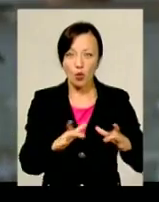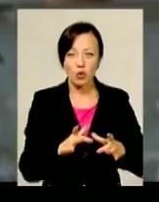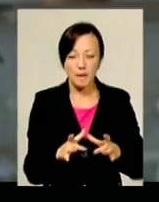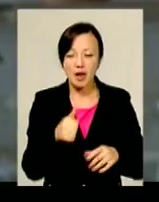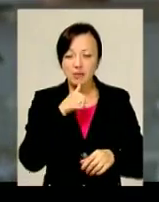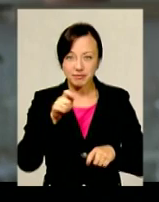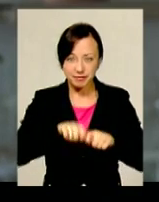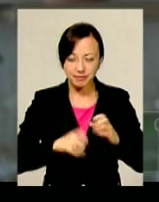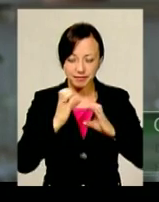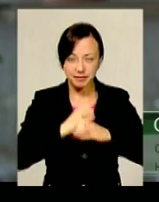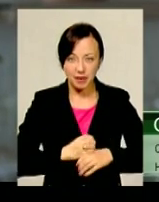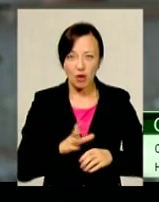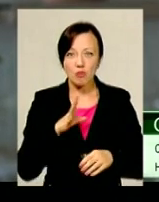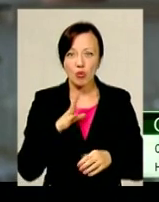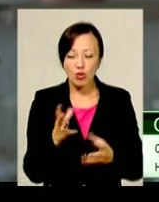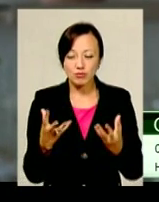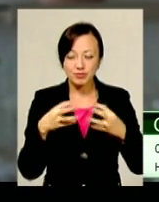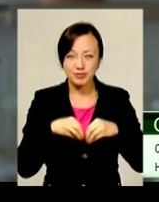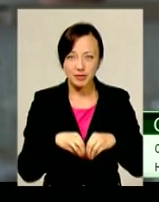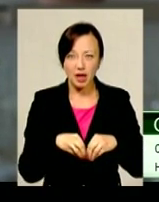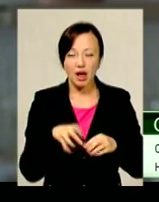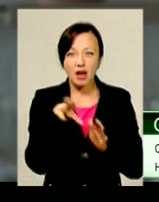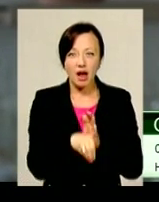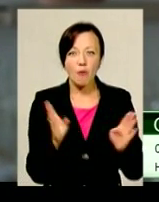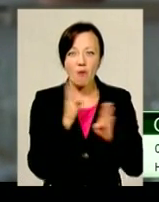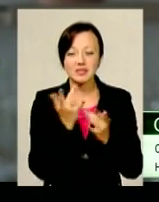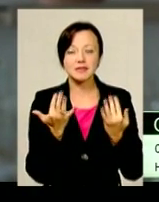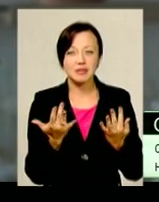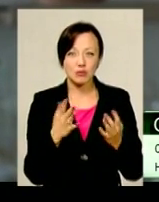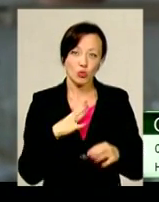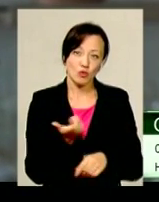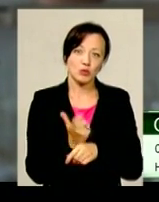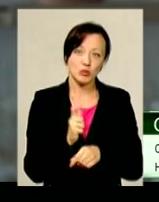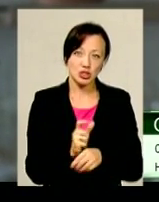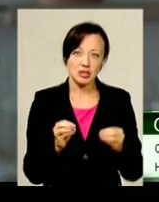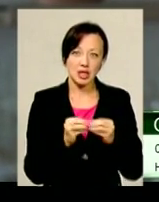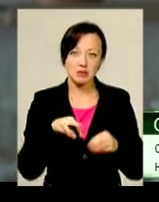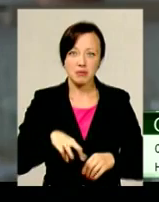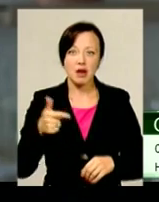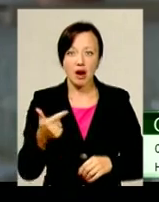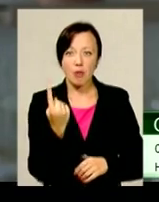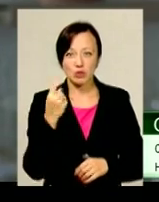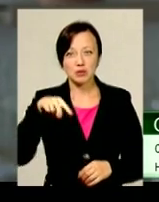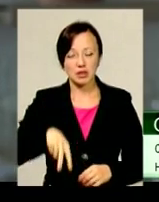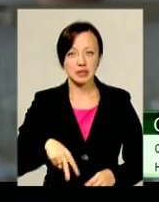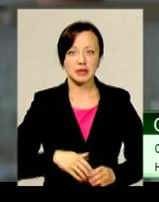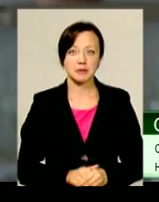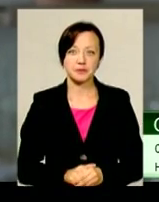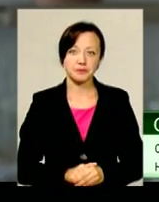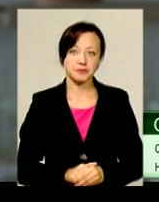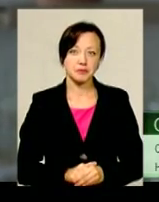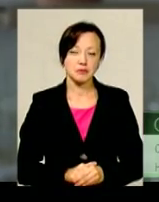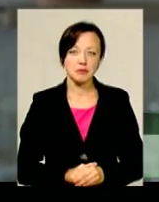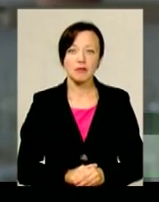відборів проб було вимірено вміст кисню. Вміст кисню у водоймі був більше, ніж 10 мг на дециметр кубічних,